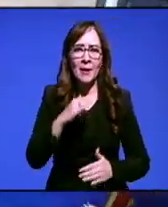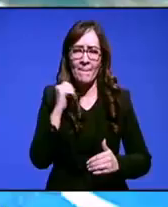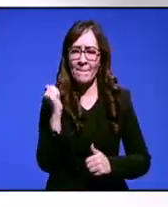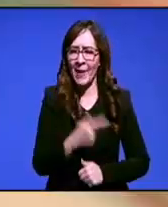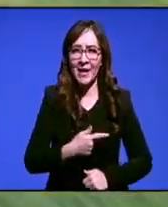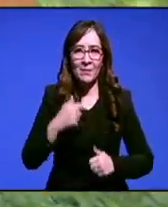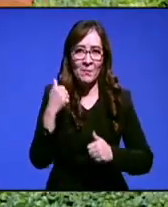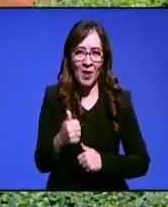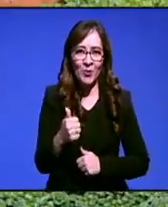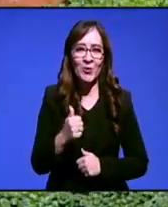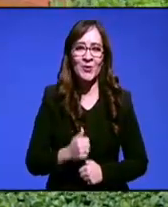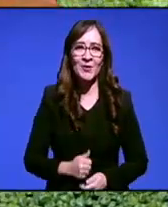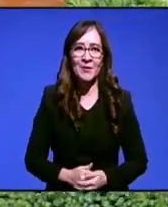lama.